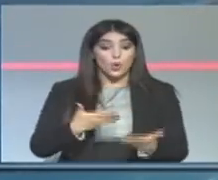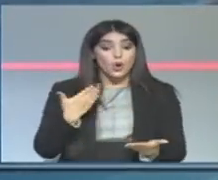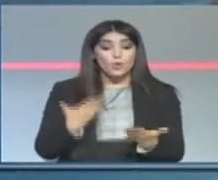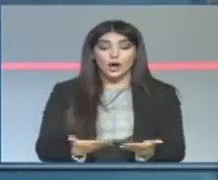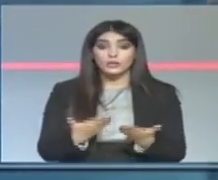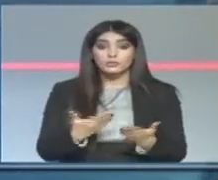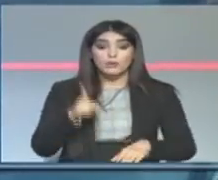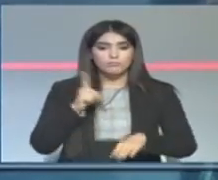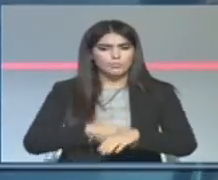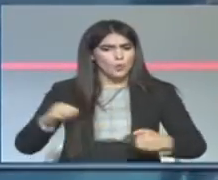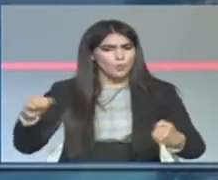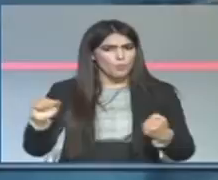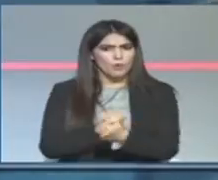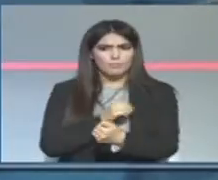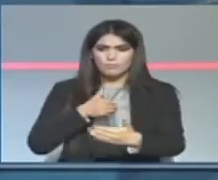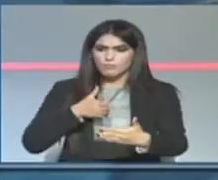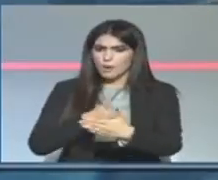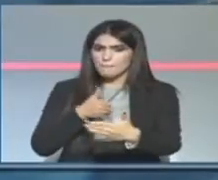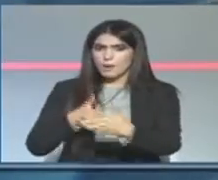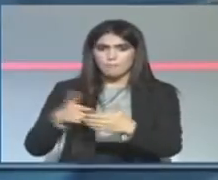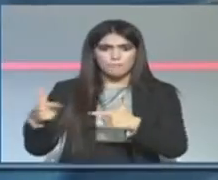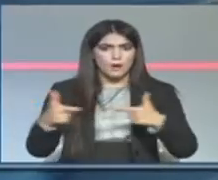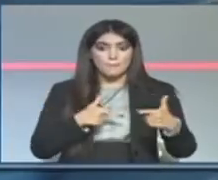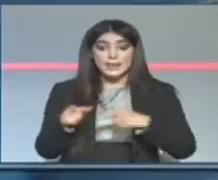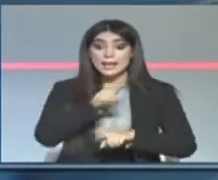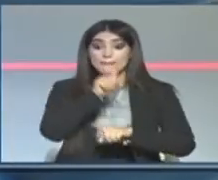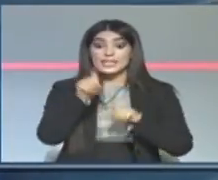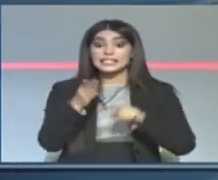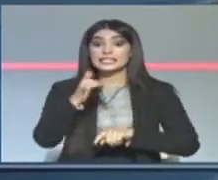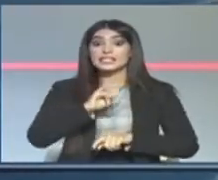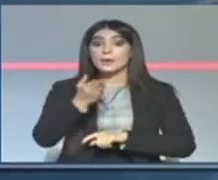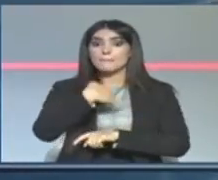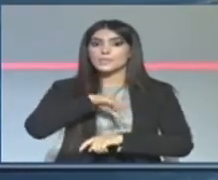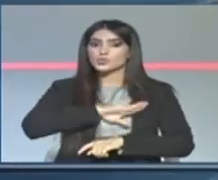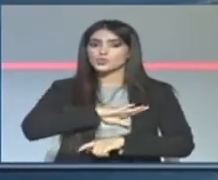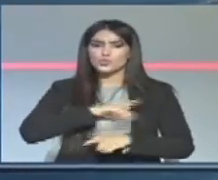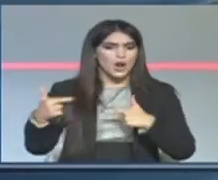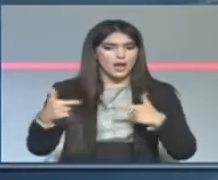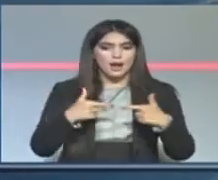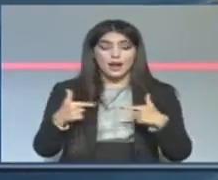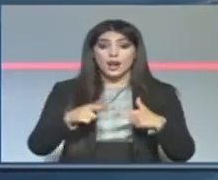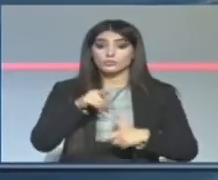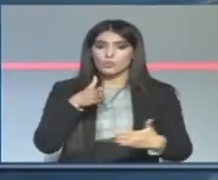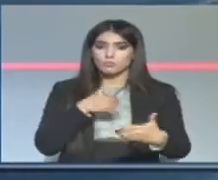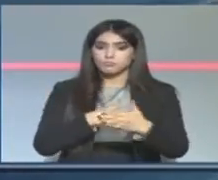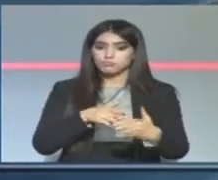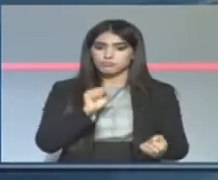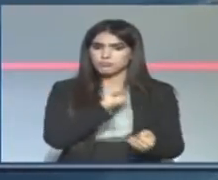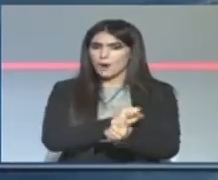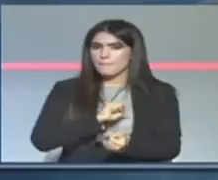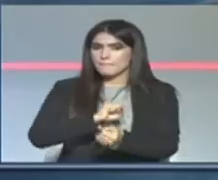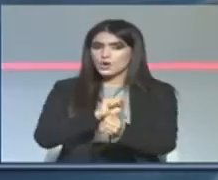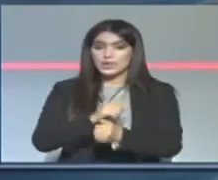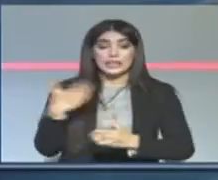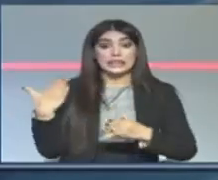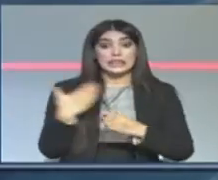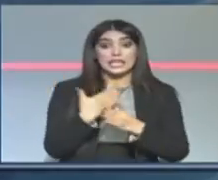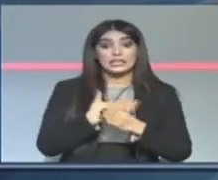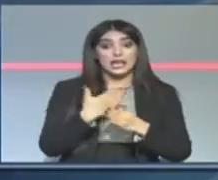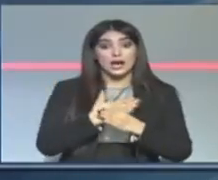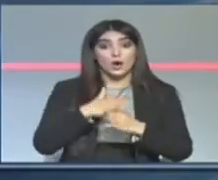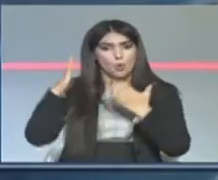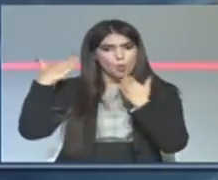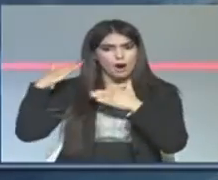لايقاف تلك البشاعات ومسائله مرتكبيها ووضع حد للافلات من العقاب والتدخلات الاقليميه